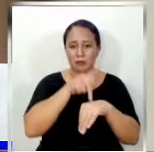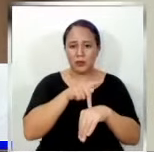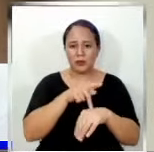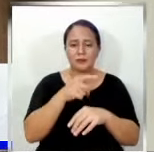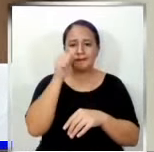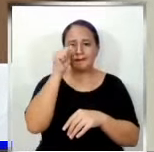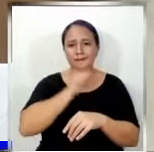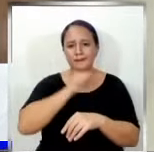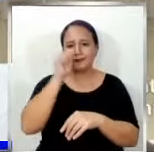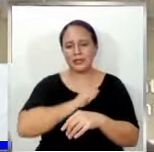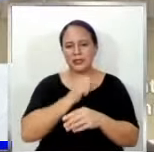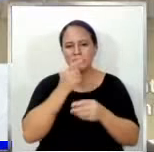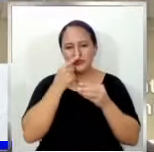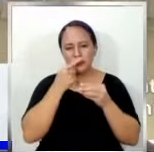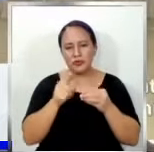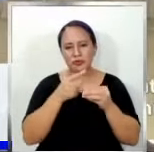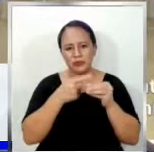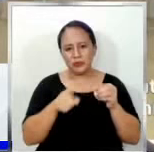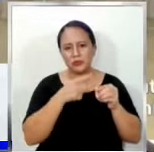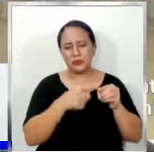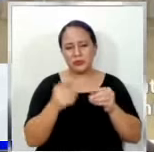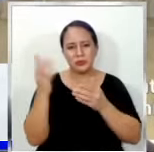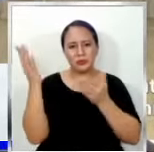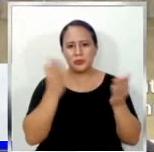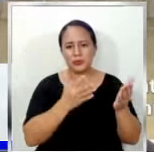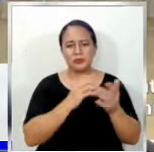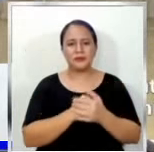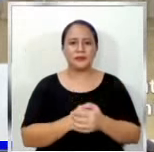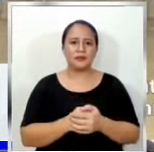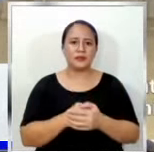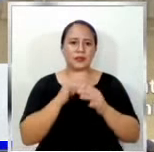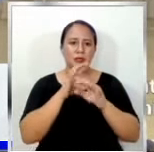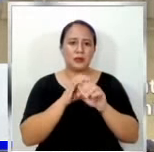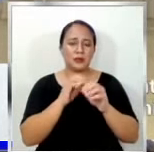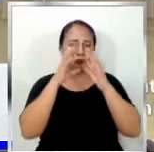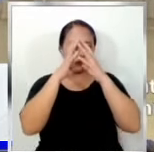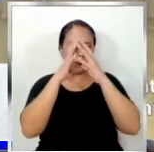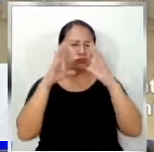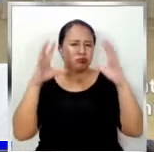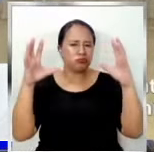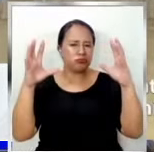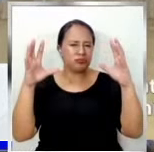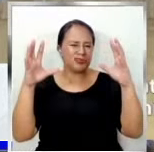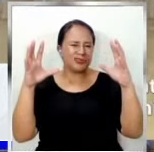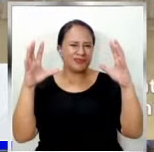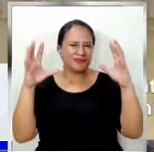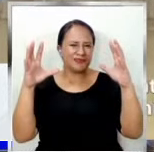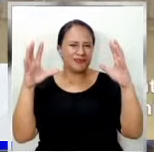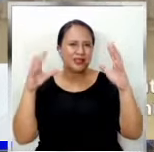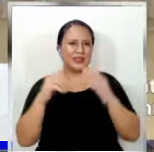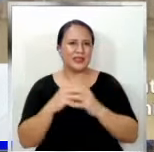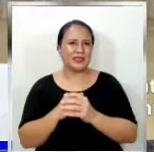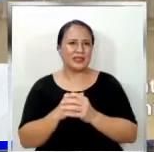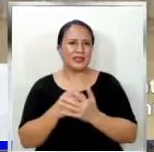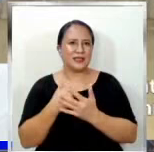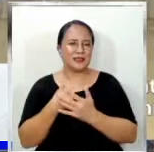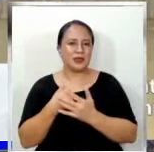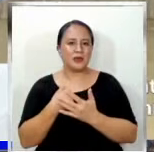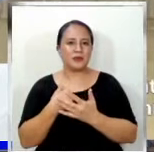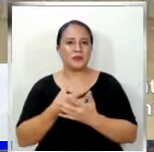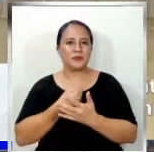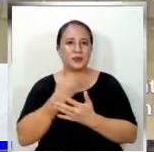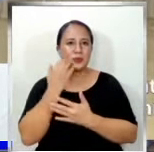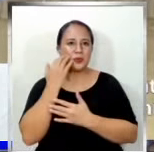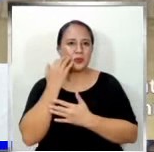pautay-utay na dating ng supply. Mr. President, the picture is bleak. it is a man-made drought of